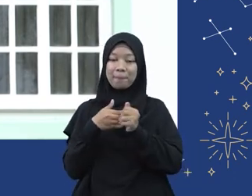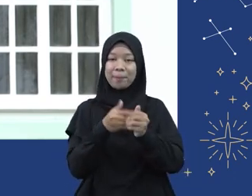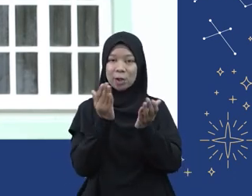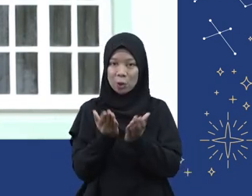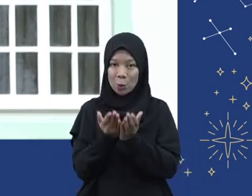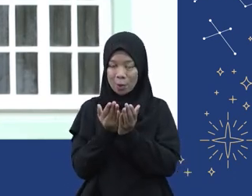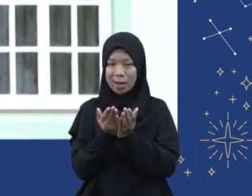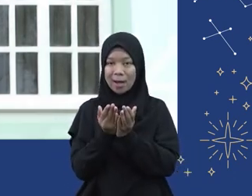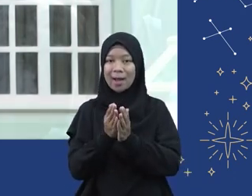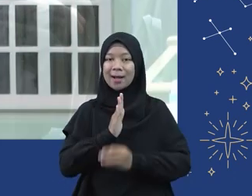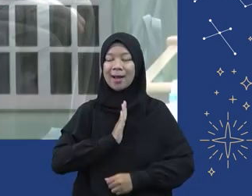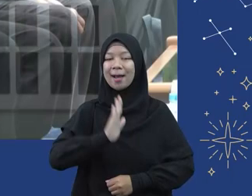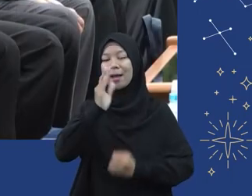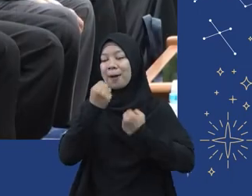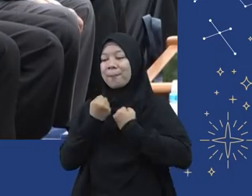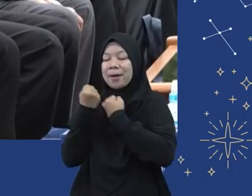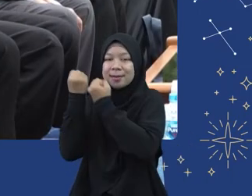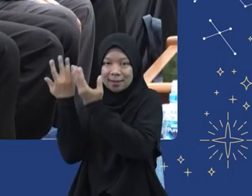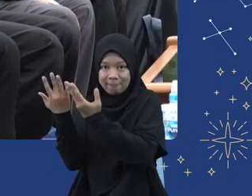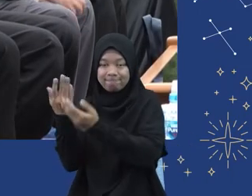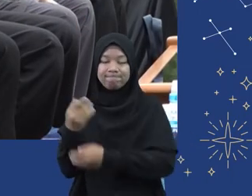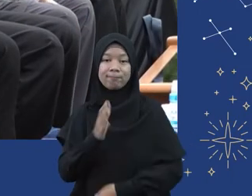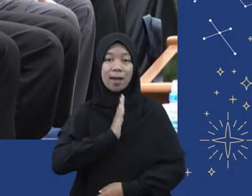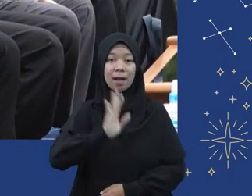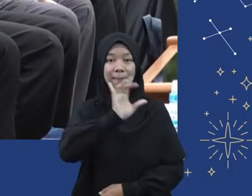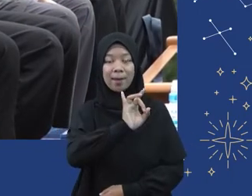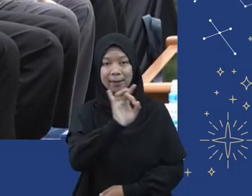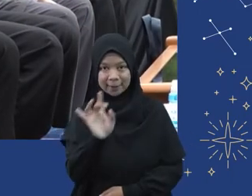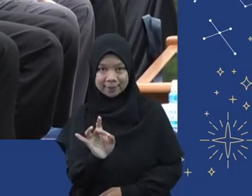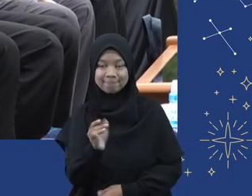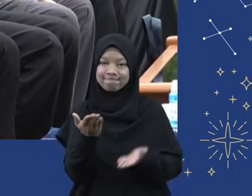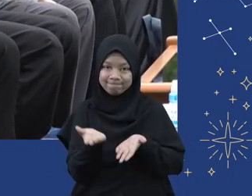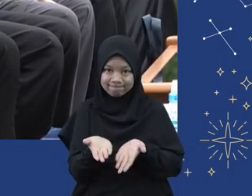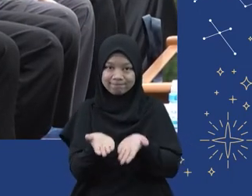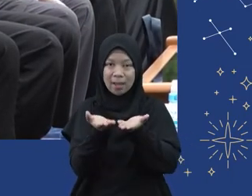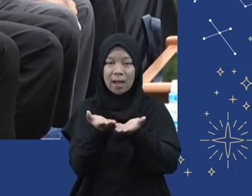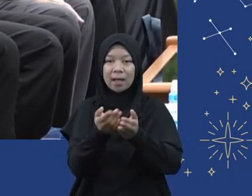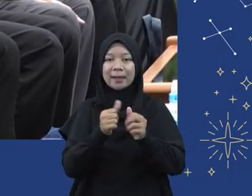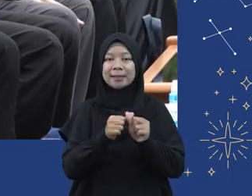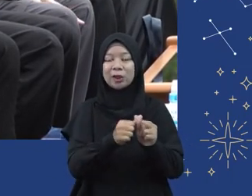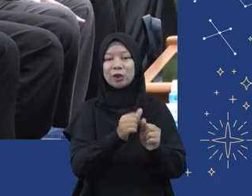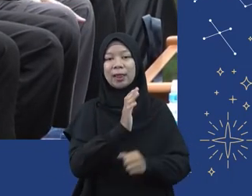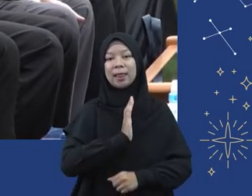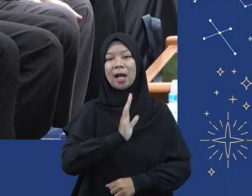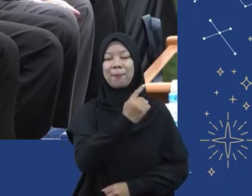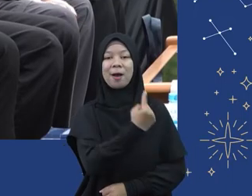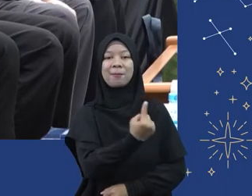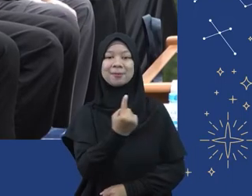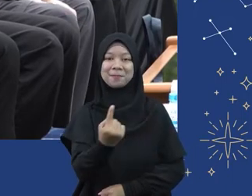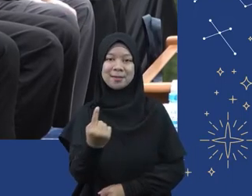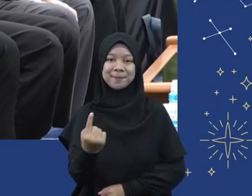tata cara agama Islam dan bagi umat agama lain diserahkan untuk menggunakan tata cara berdoa sesuai dengan keyakinannya